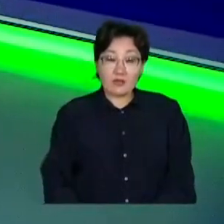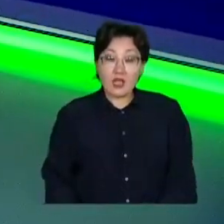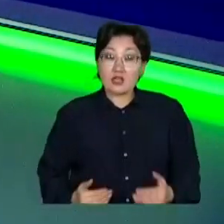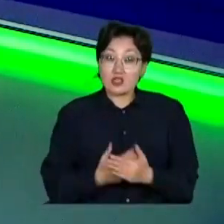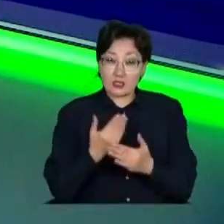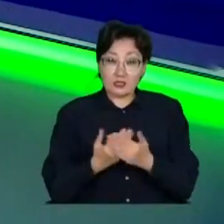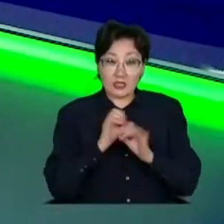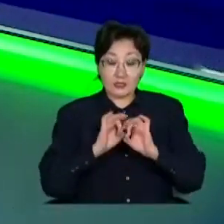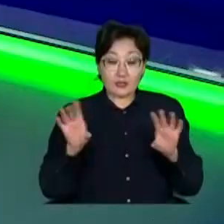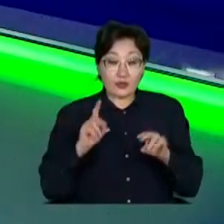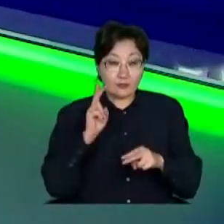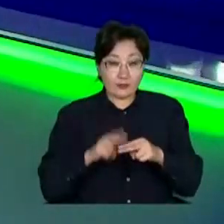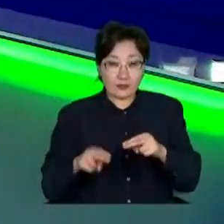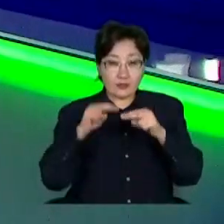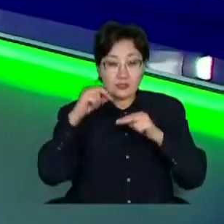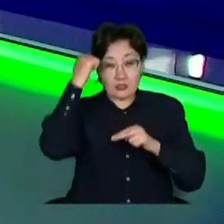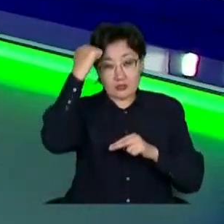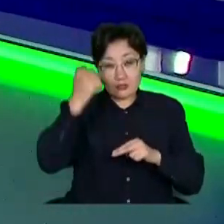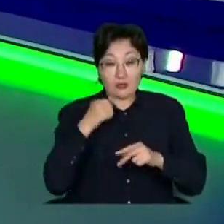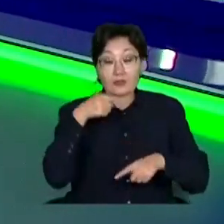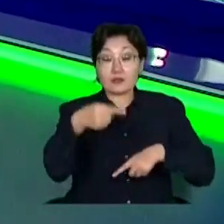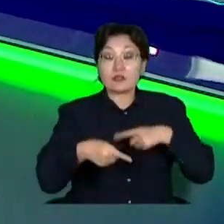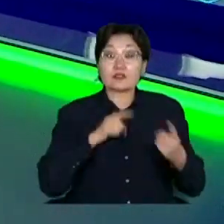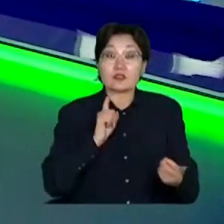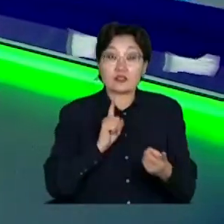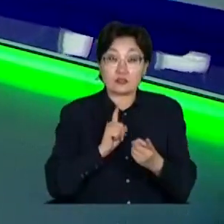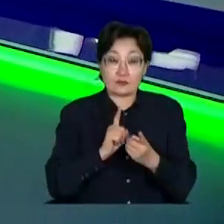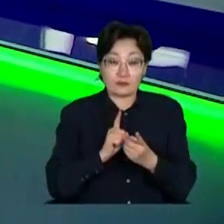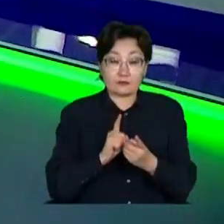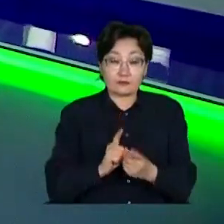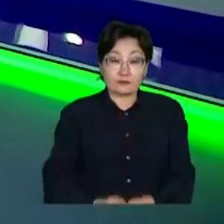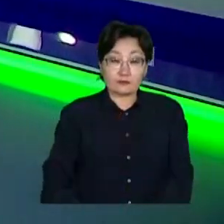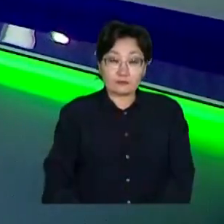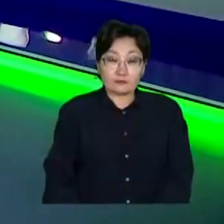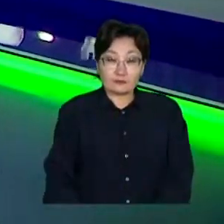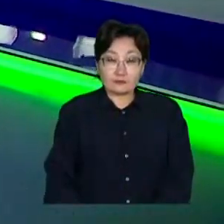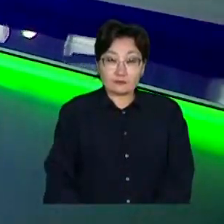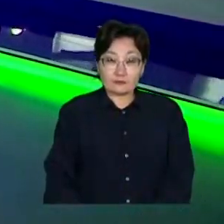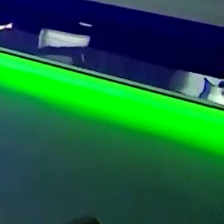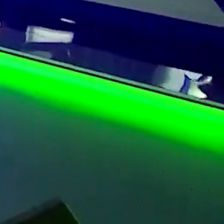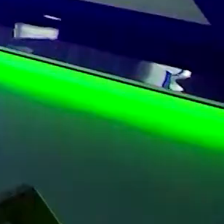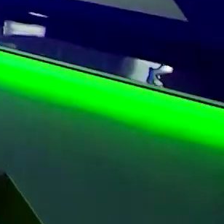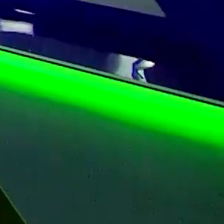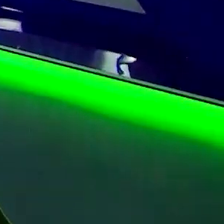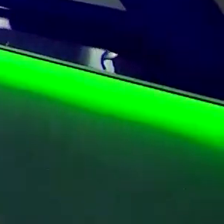Осымен бүгінге айтарымыз тәмәм, біз өздеріңізбен қоштасамыз. Алматы телеарнасынан жаңалықтарды бірінші болып тамашалаңыз.